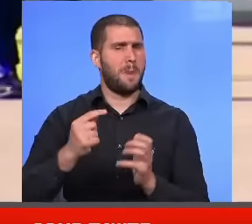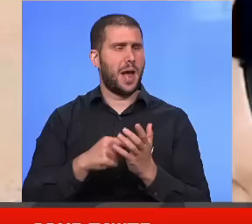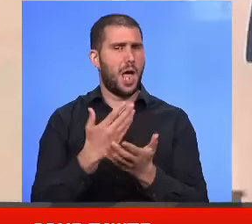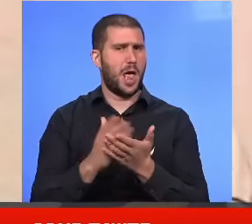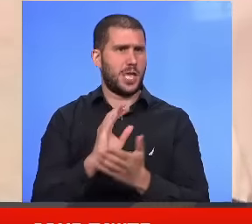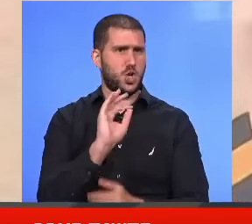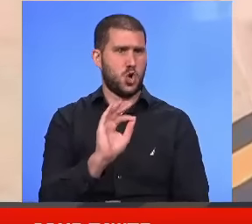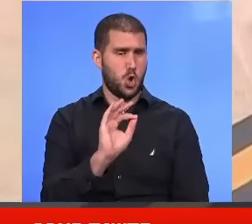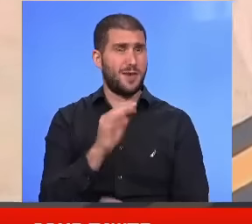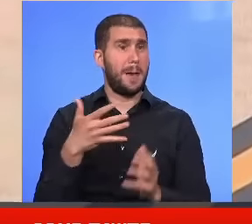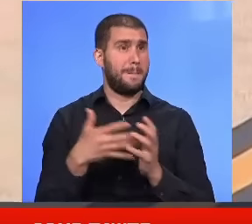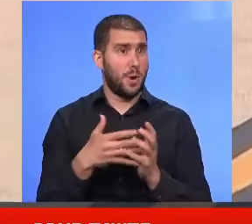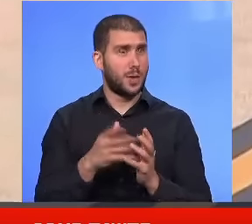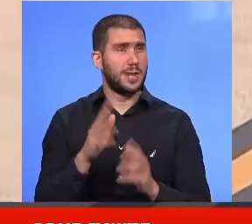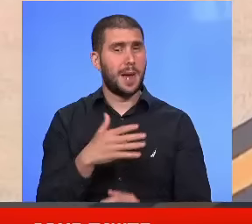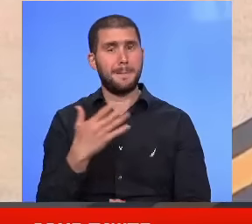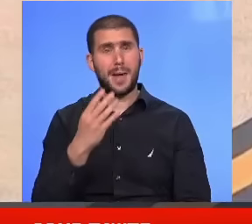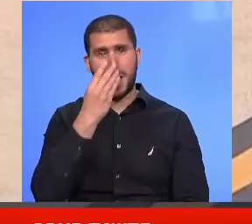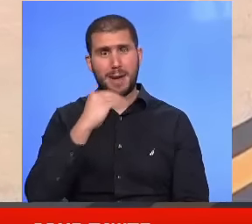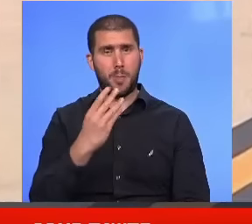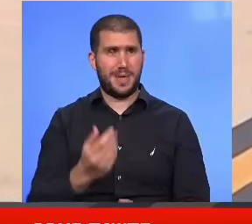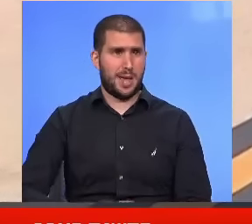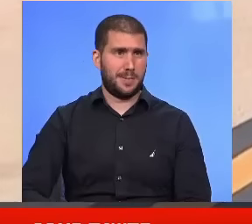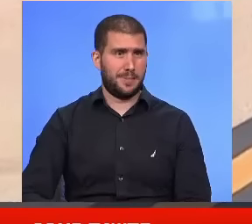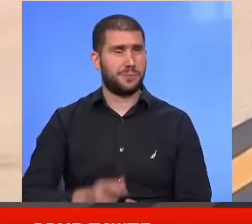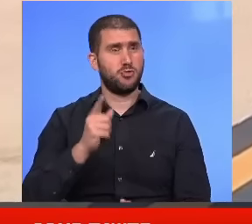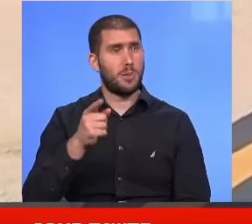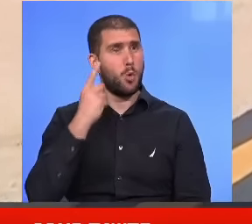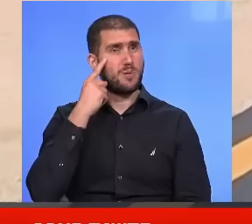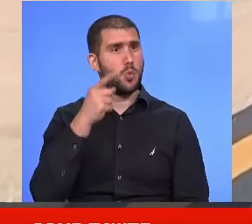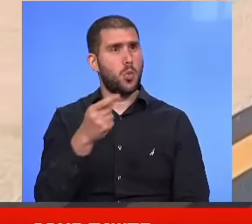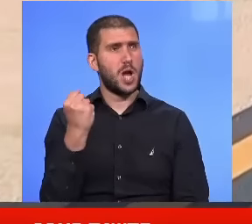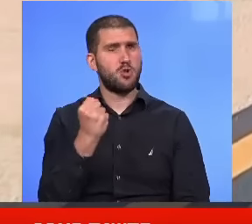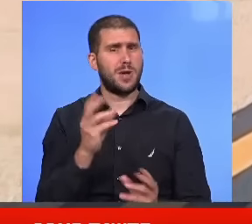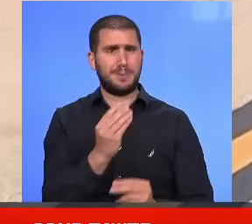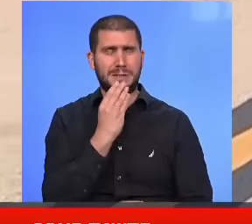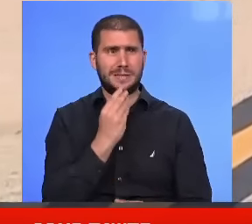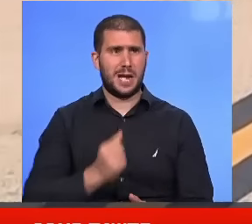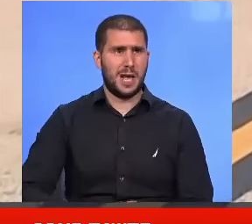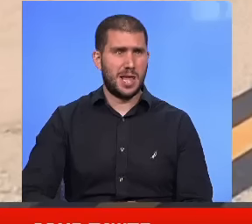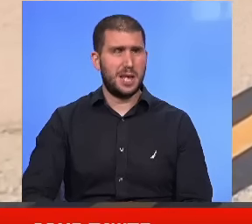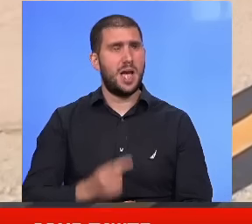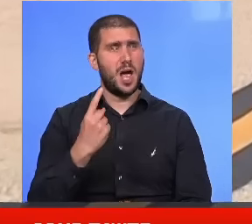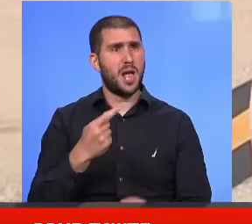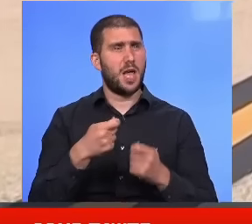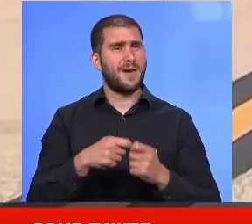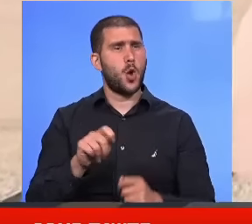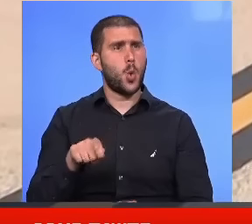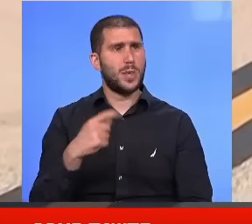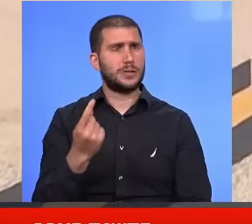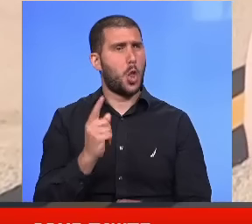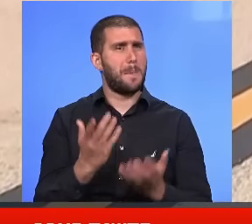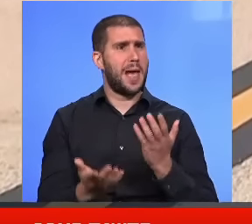ההחלטה, והביקורת מגיעה גם מהצד הרפובליקני, שם חושבים שהוא קשוח מדי עם ישראל. אחד מחברי הקונגרס